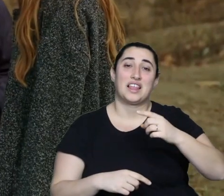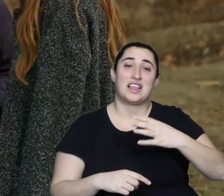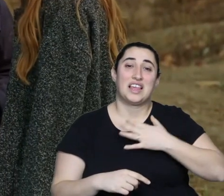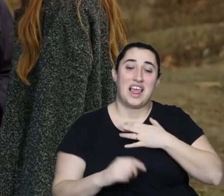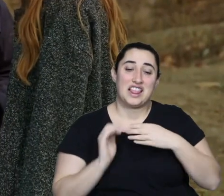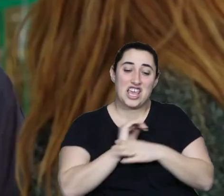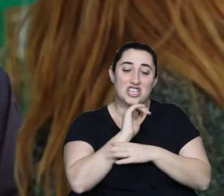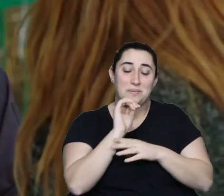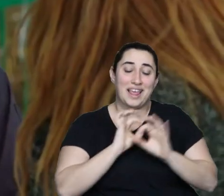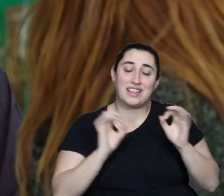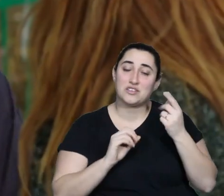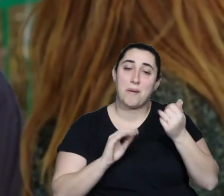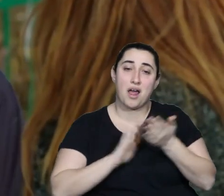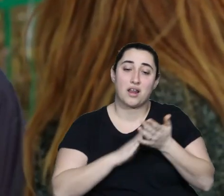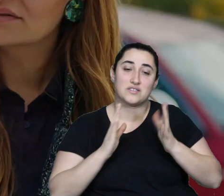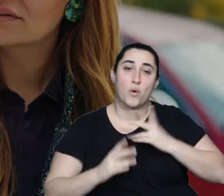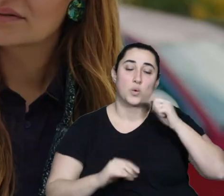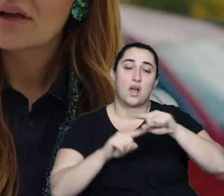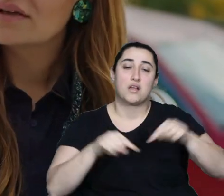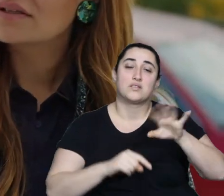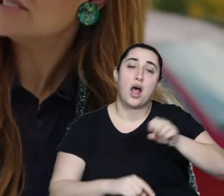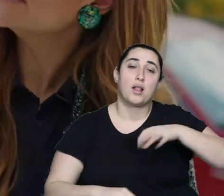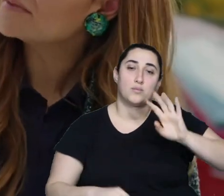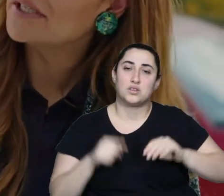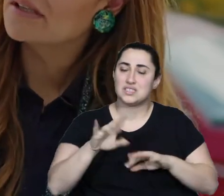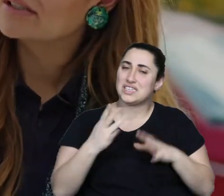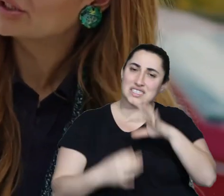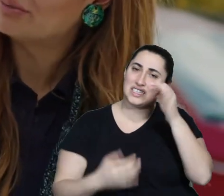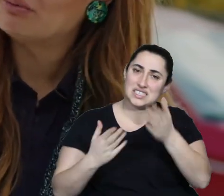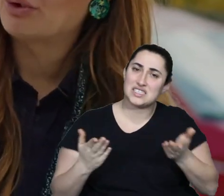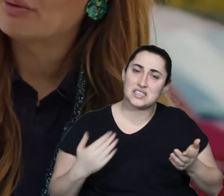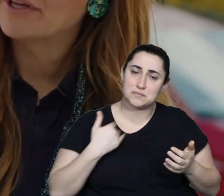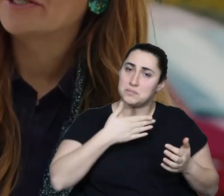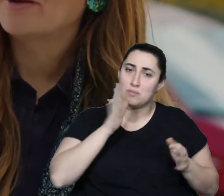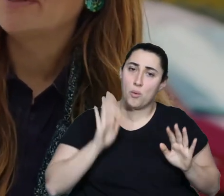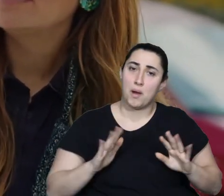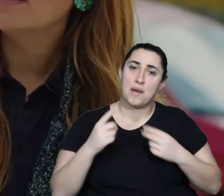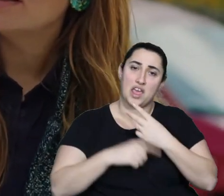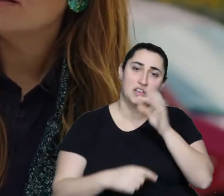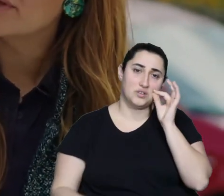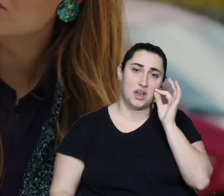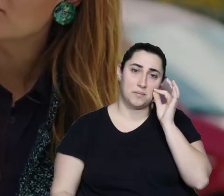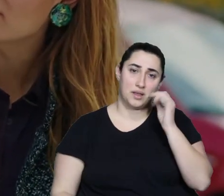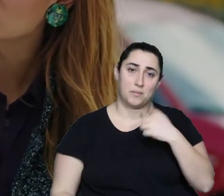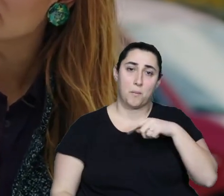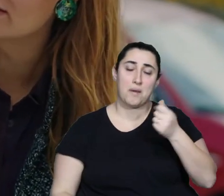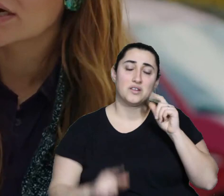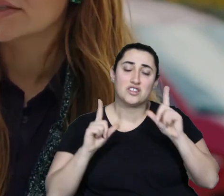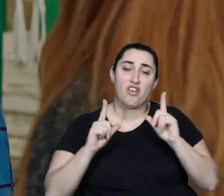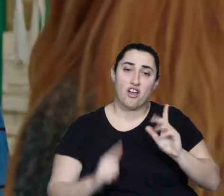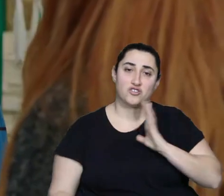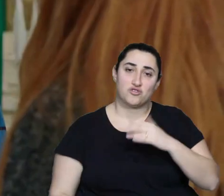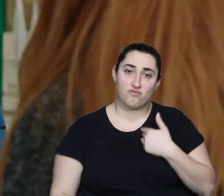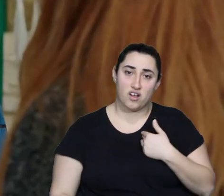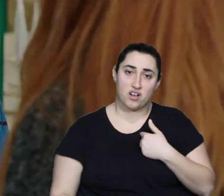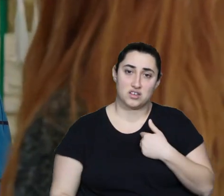kadar parası kaldığı için arsayı alamıyor. Siz nasıl bir insansınız bilmiyorum ama Yaşar Bey, benim bu paraya çok